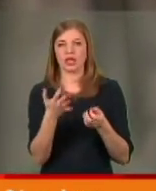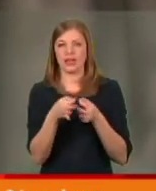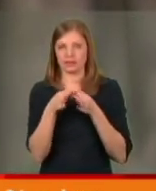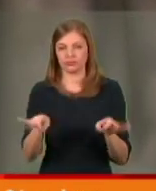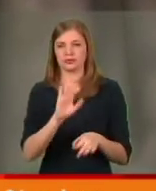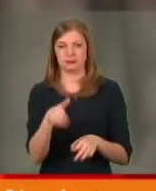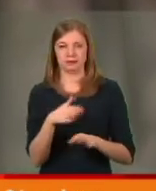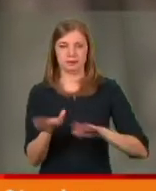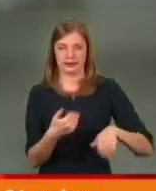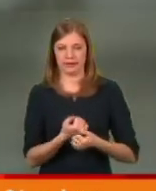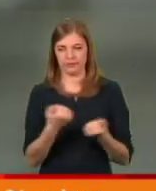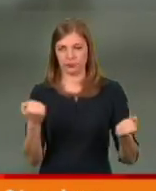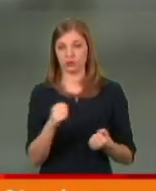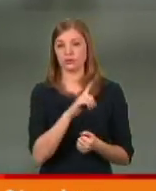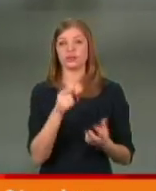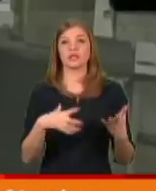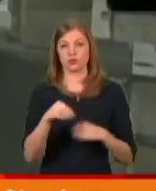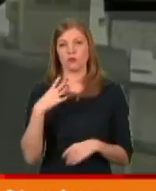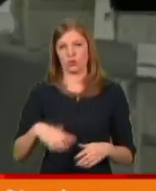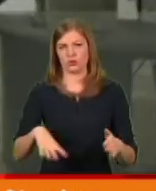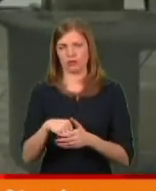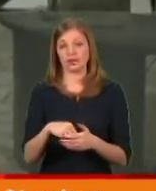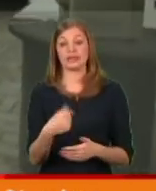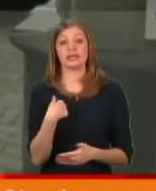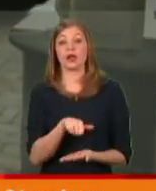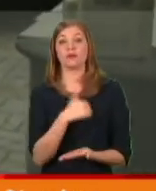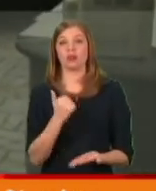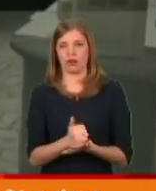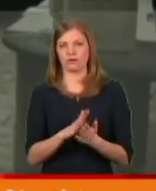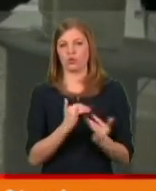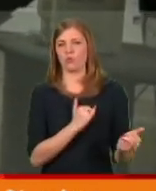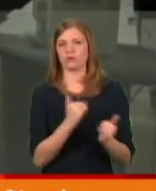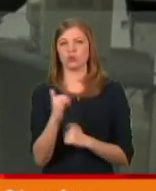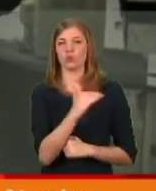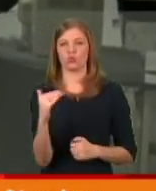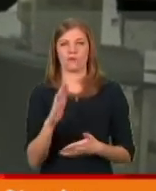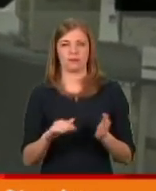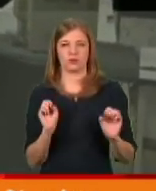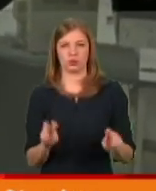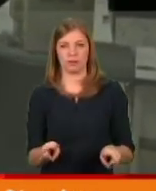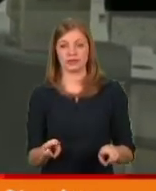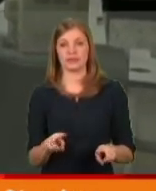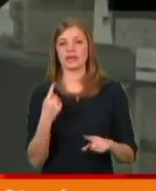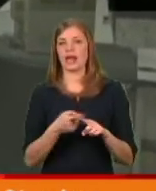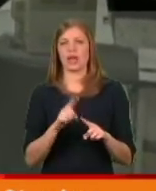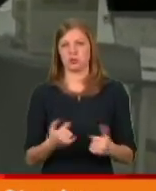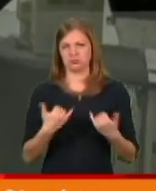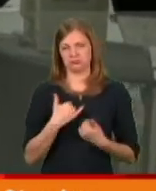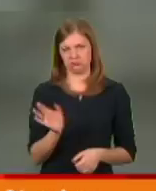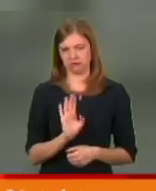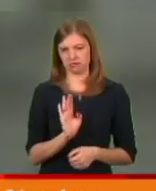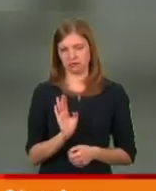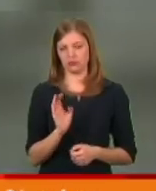вивільнилися після вибуху. За все приходиться платити. Нам найголовніше – забезпечити рівень безпеки. Это даже не для